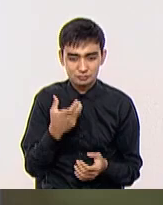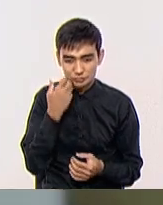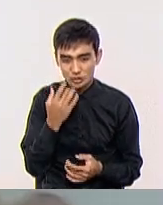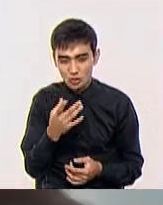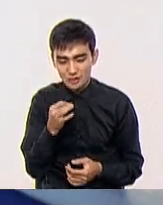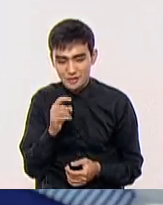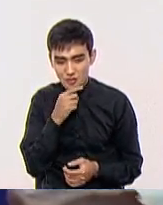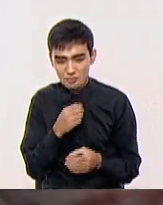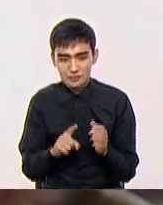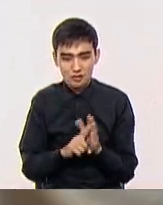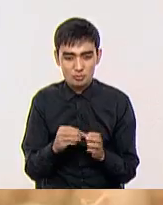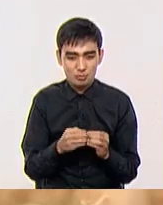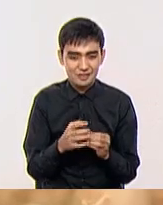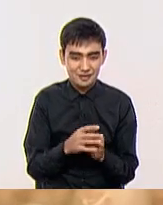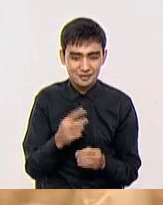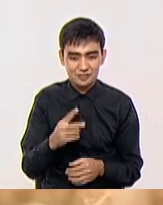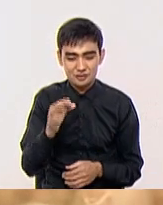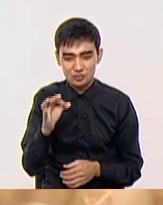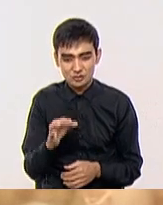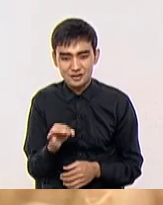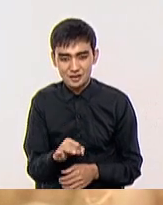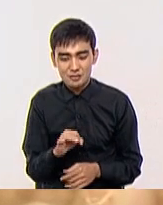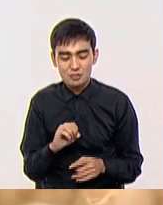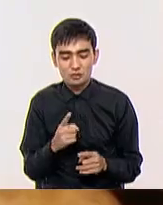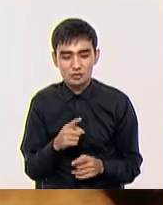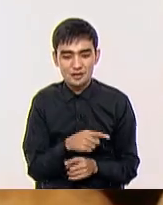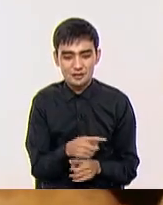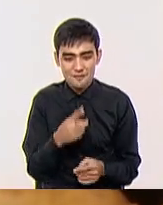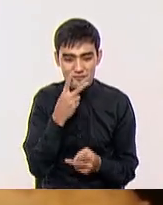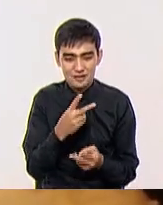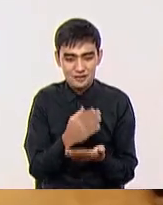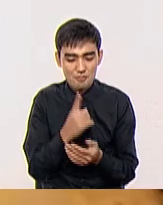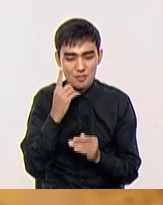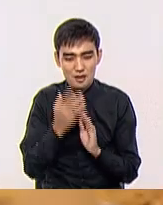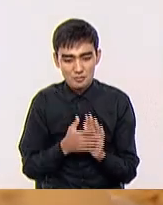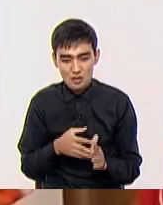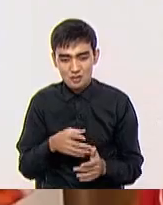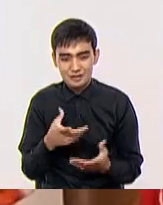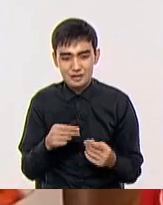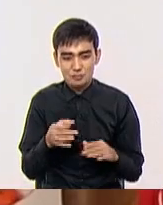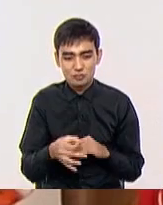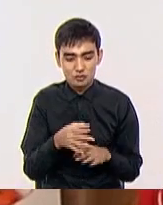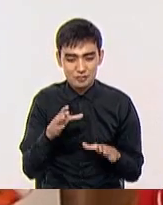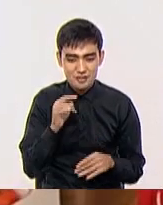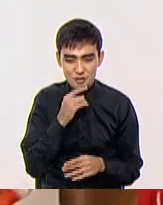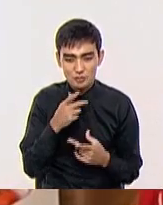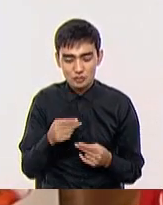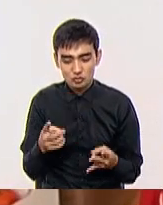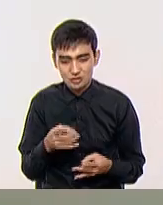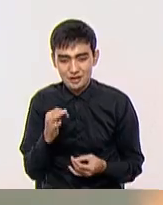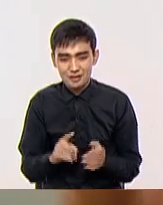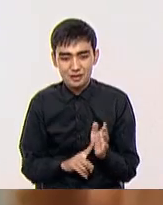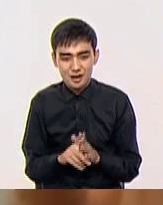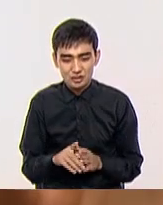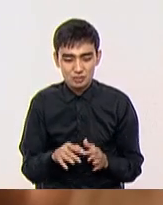начинали экономить 15-20%, потому что они начинают видеть и понимать, в какой области им экономить, где